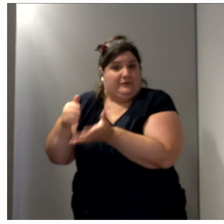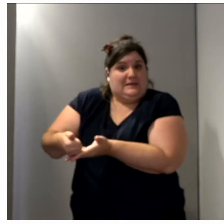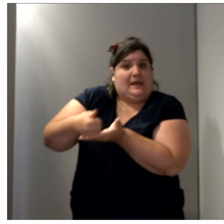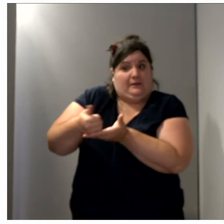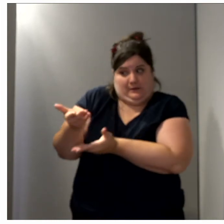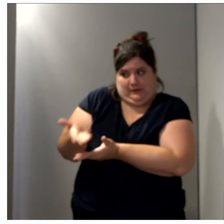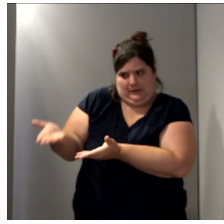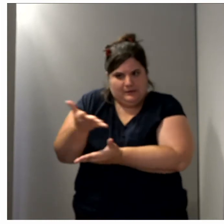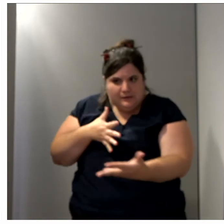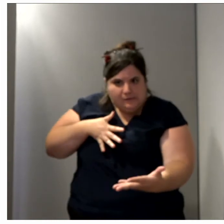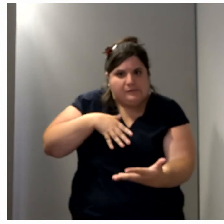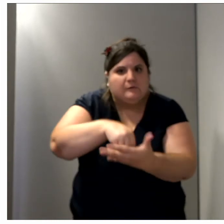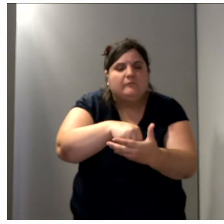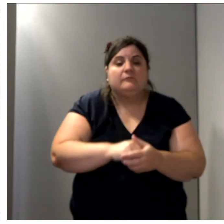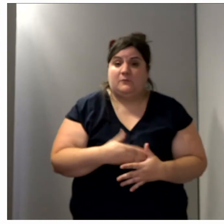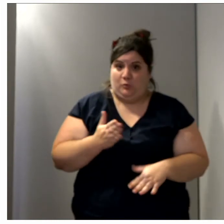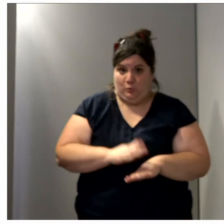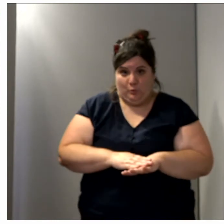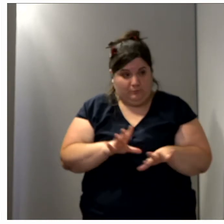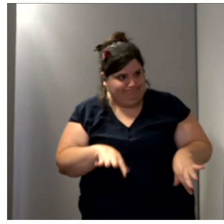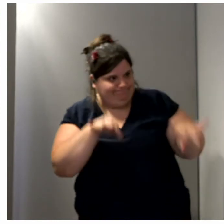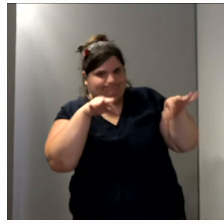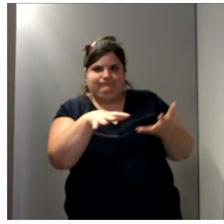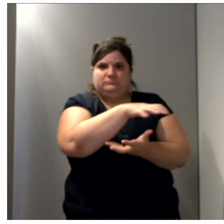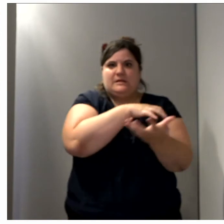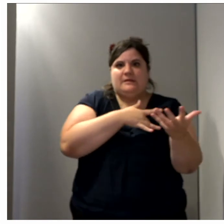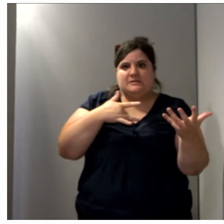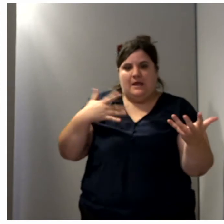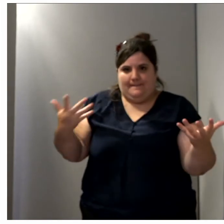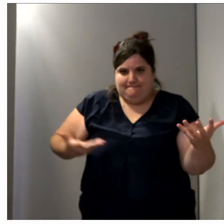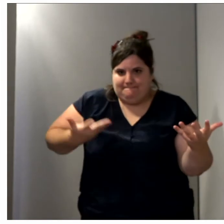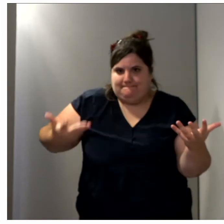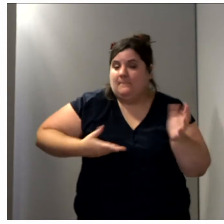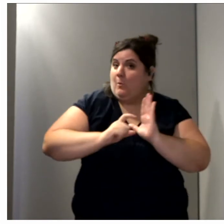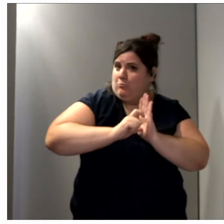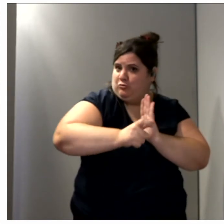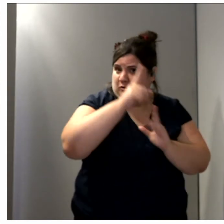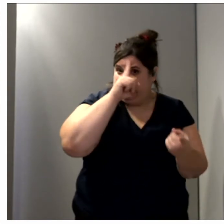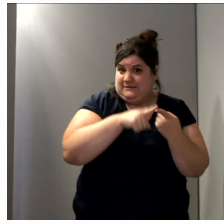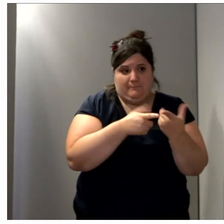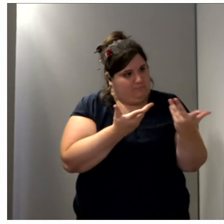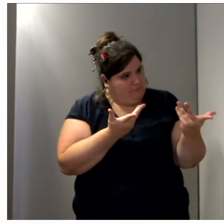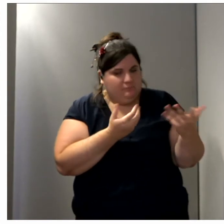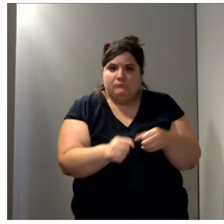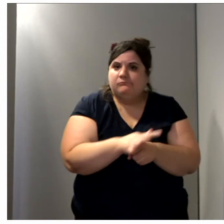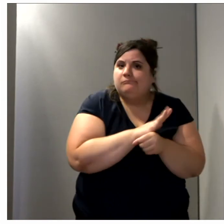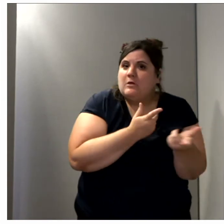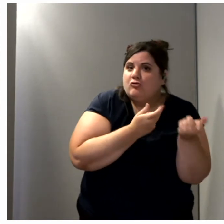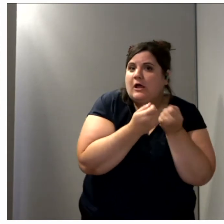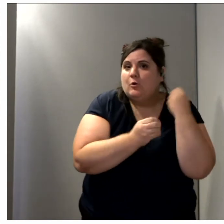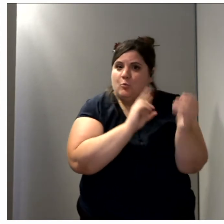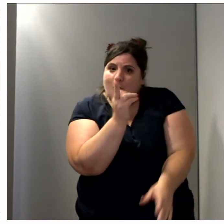de ces personnes, on l'a vu, n'a pas du tout été prise en compte dans les protocoles de gestion de la crise et de la